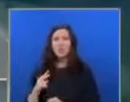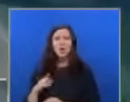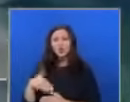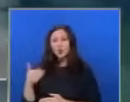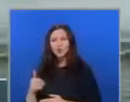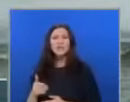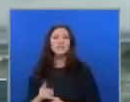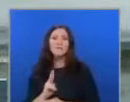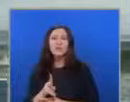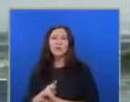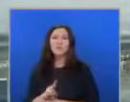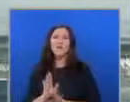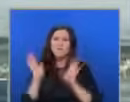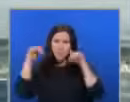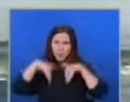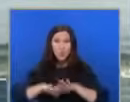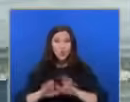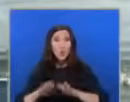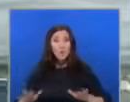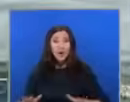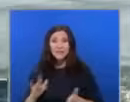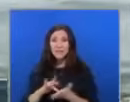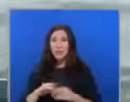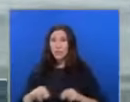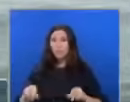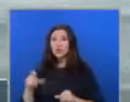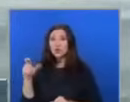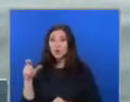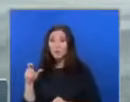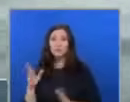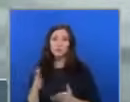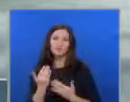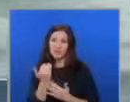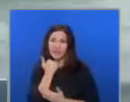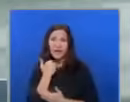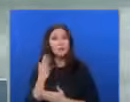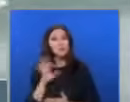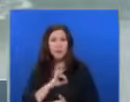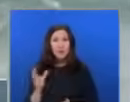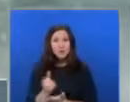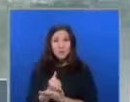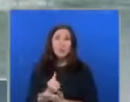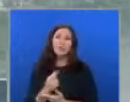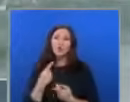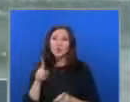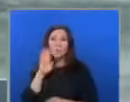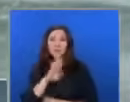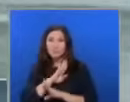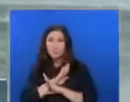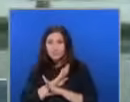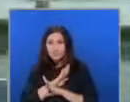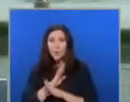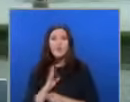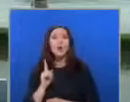влезли в бурното море на централния плаж Созопол и започнали да се давят. Спасени са, но загива друг мъж, който преди да дойдат спасителите се опитва да помогне.